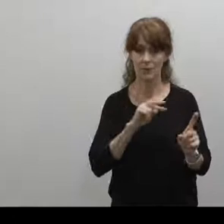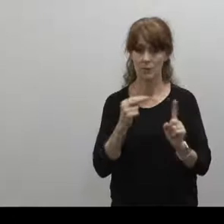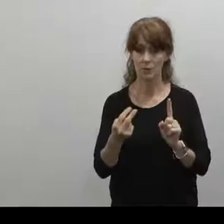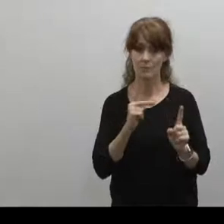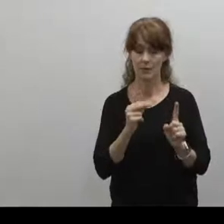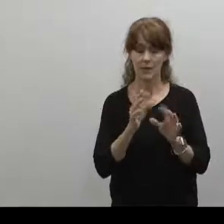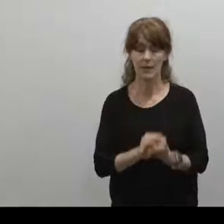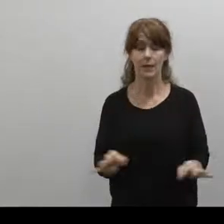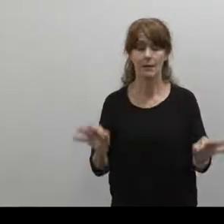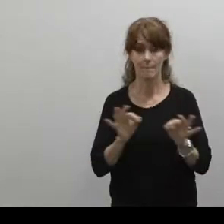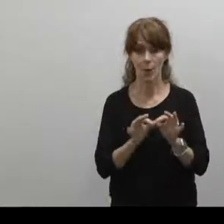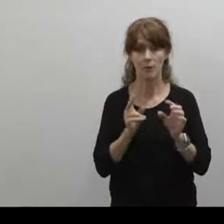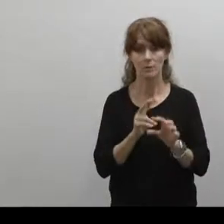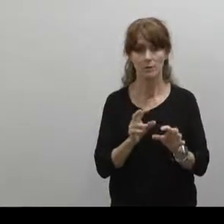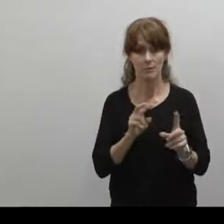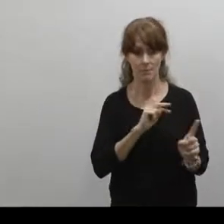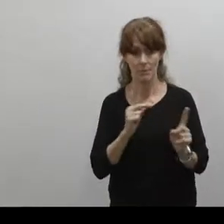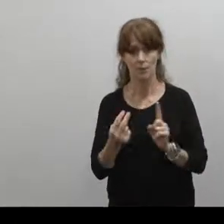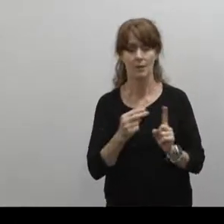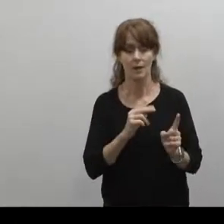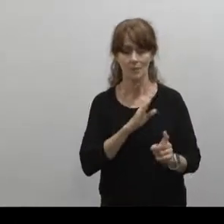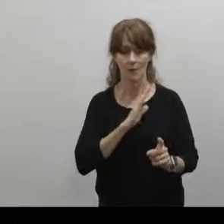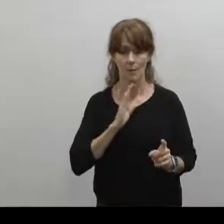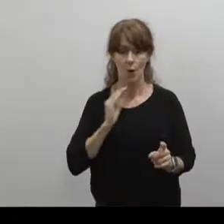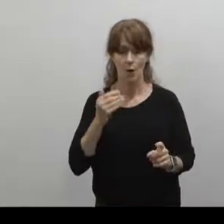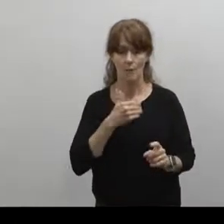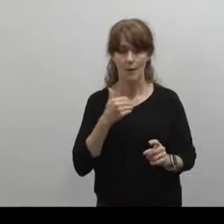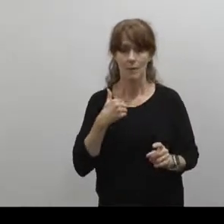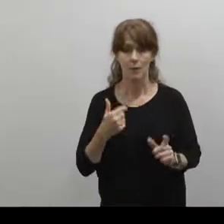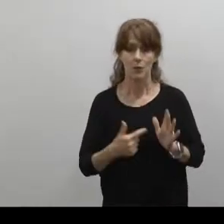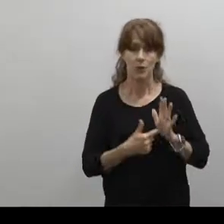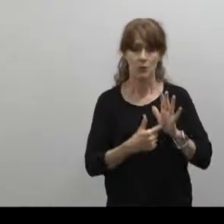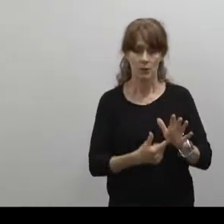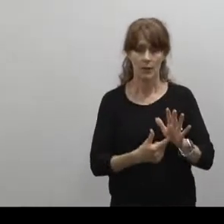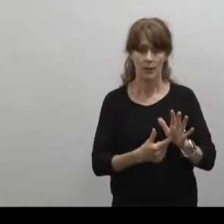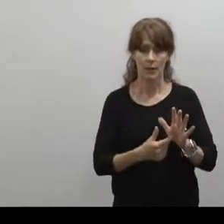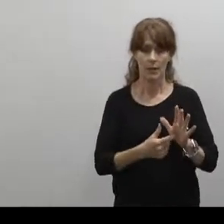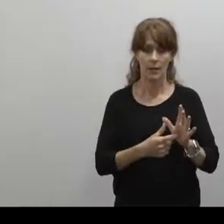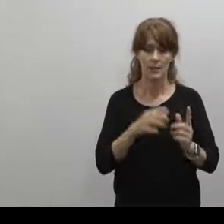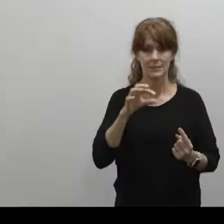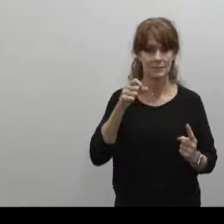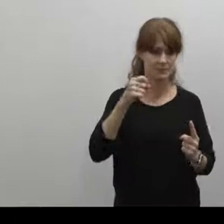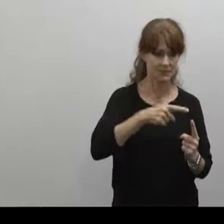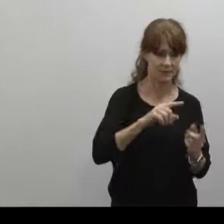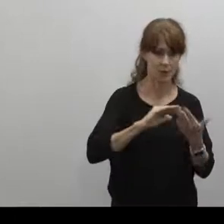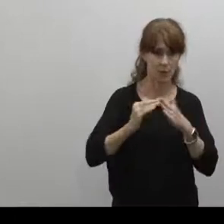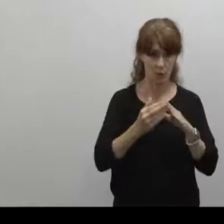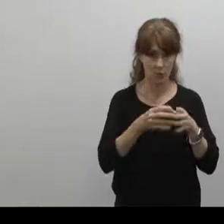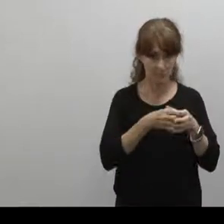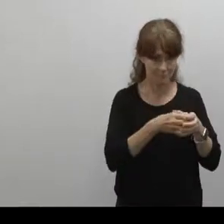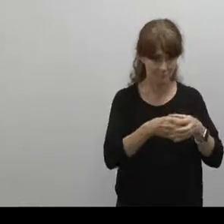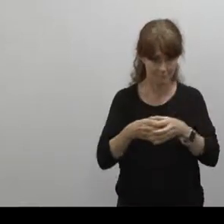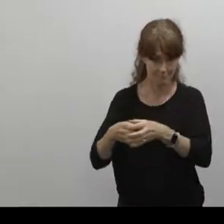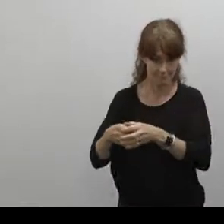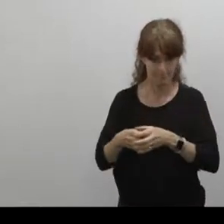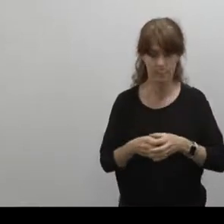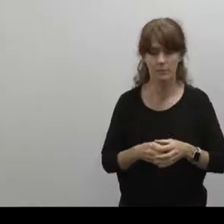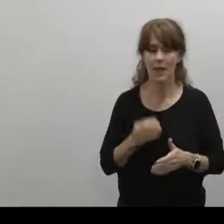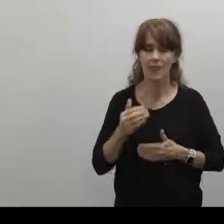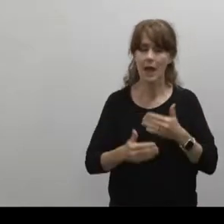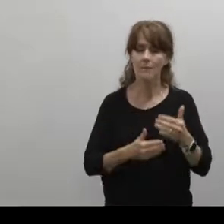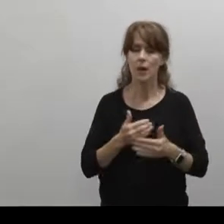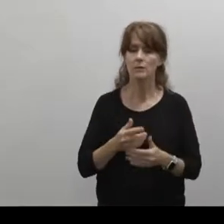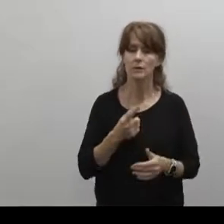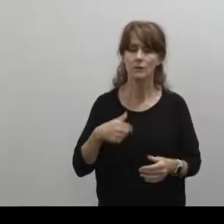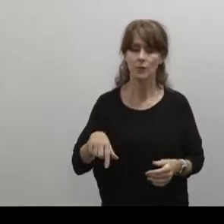hai ni ku chi sara samkhan na samrap samachik cana kamaka neu tam tambon krup krong